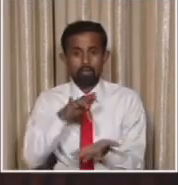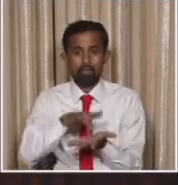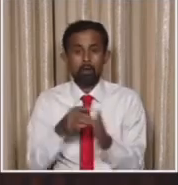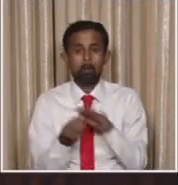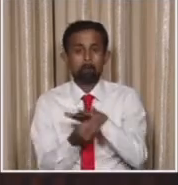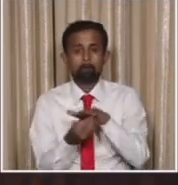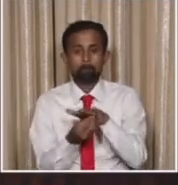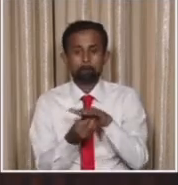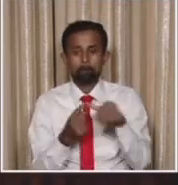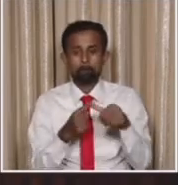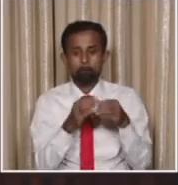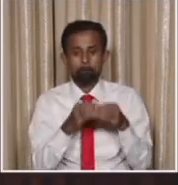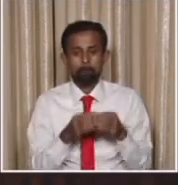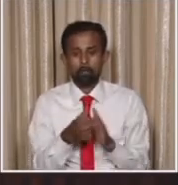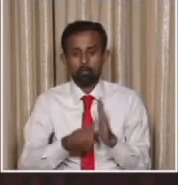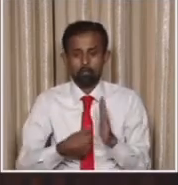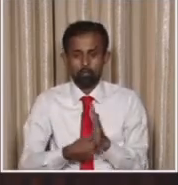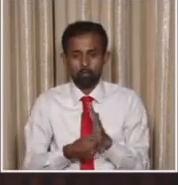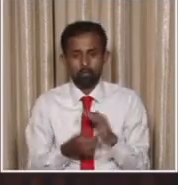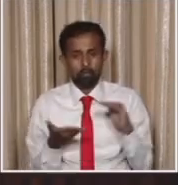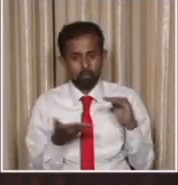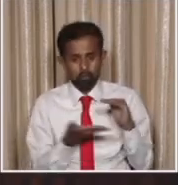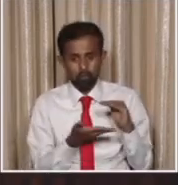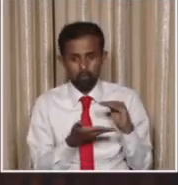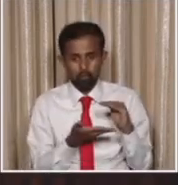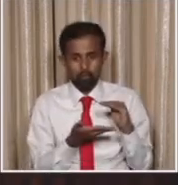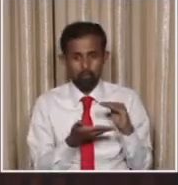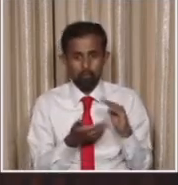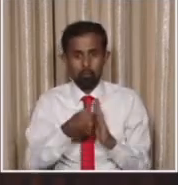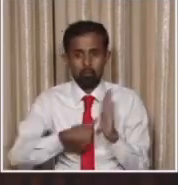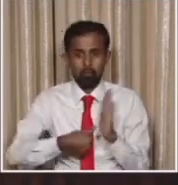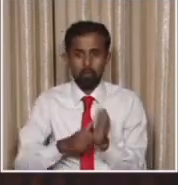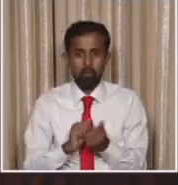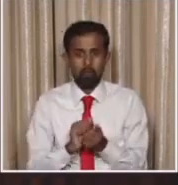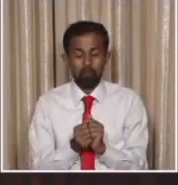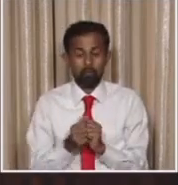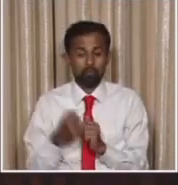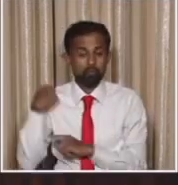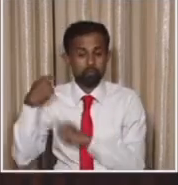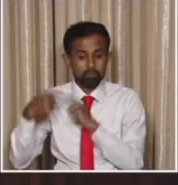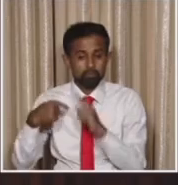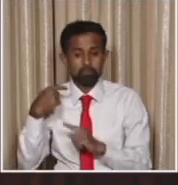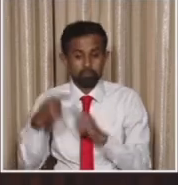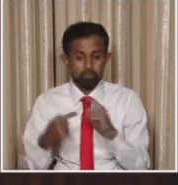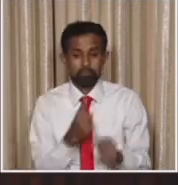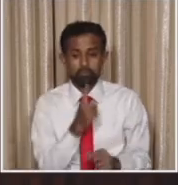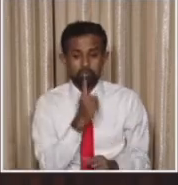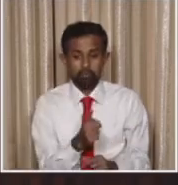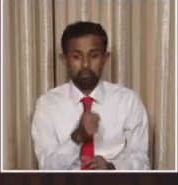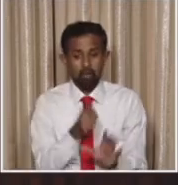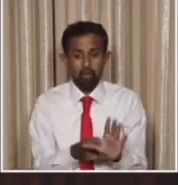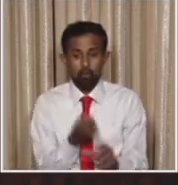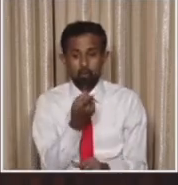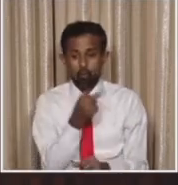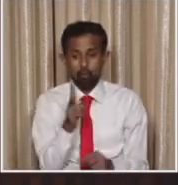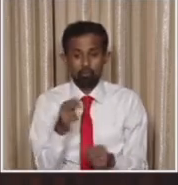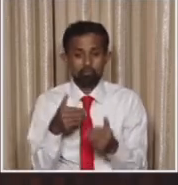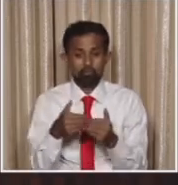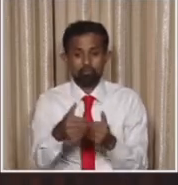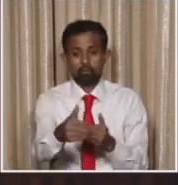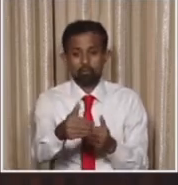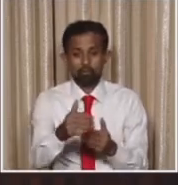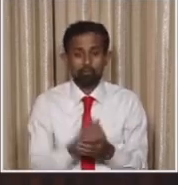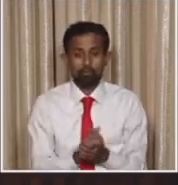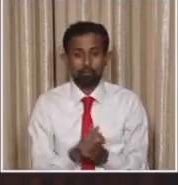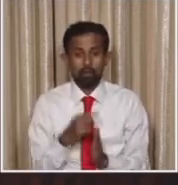පරිසර අධිකාරියේ පනත යටතේ දැන් පනත වෙනස් කරන්න සෑහෙන කාලයක ඉඳලා අපි කියනවා. නමුත් ඒක දැන් අවුරුදු 12ක් තිස්සේ ඇදිලා යනවා.